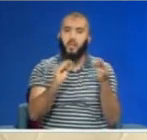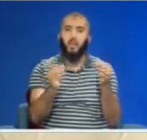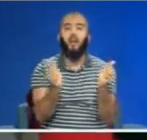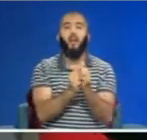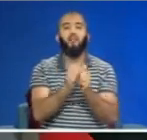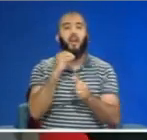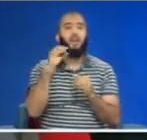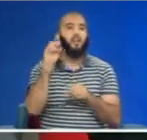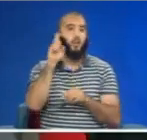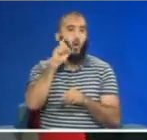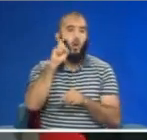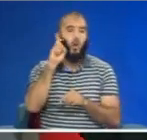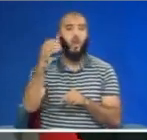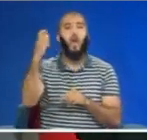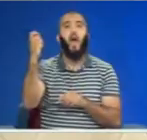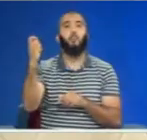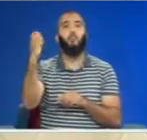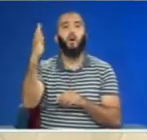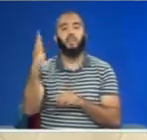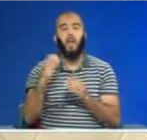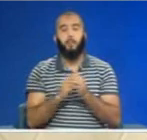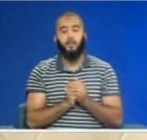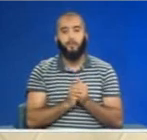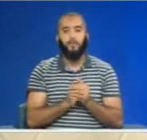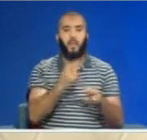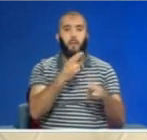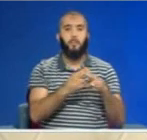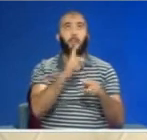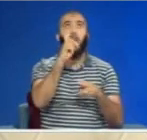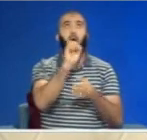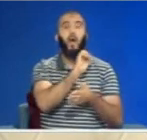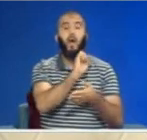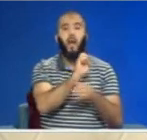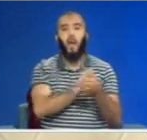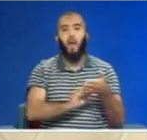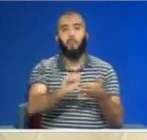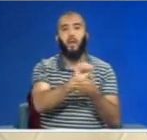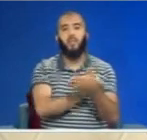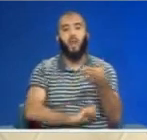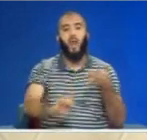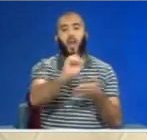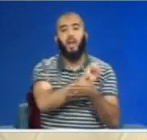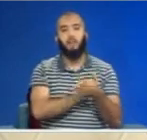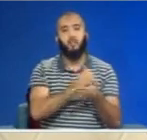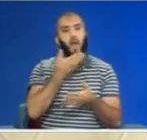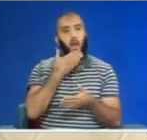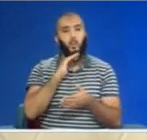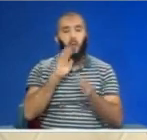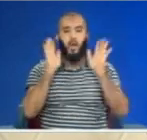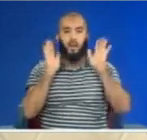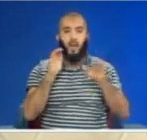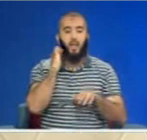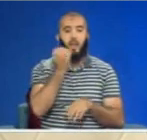تنبيها وتذكيرا. شيخنا الفاضل، بسم الله الرحمن الرحيم. الحمد لله تعالى، والصلاة والسلام على رسول